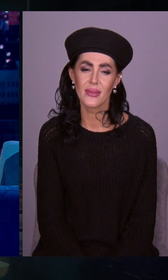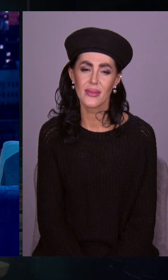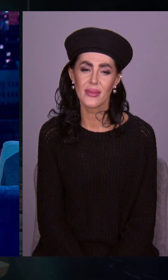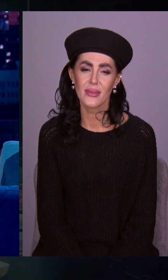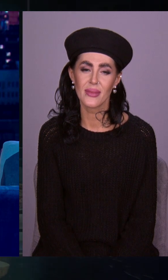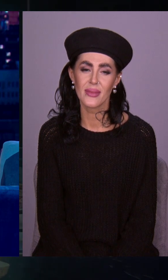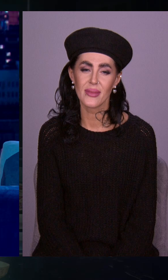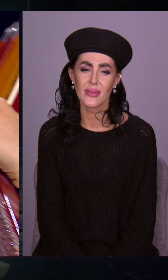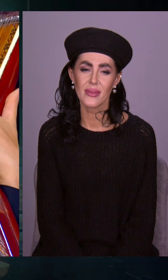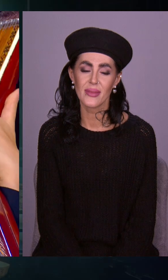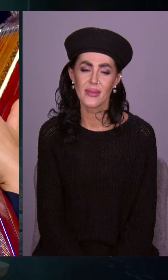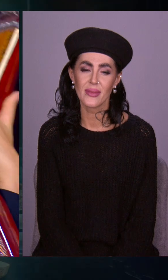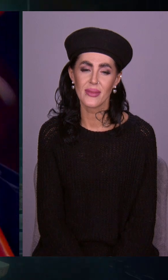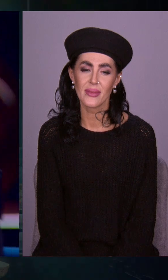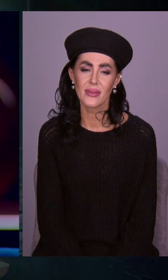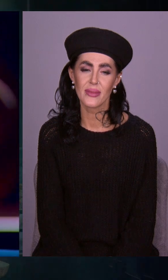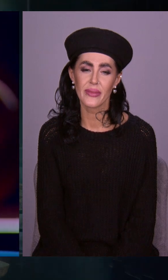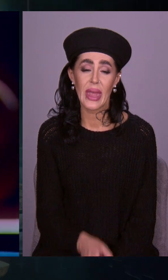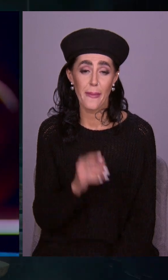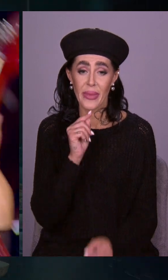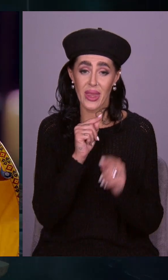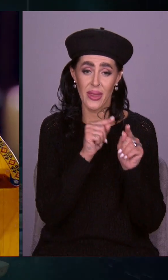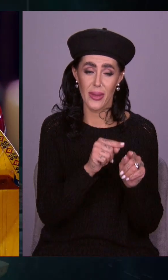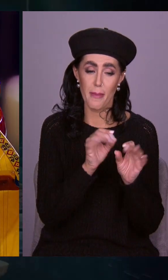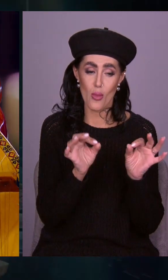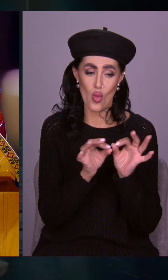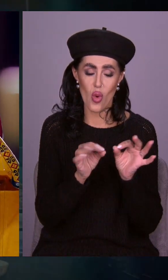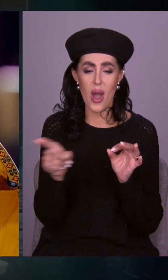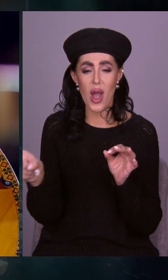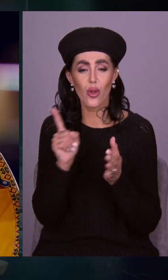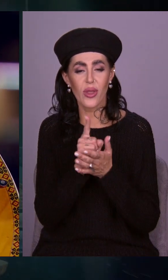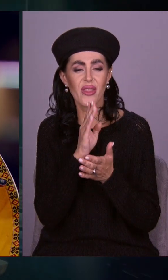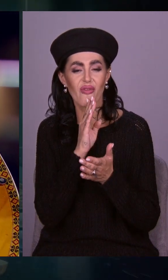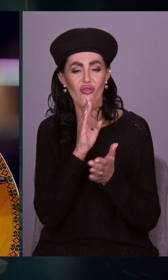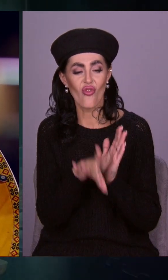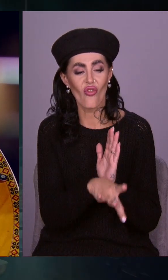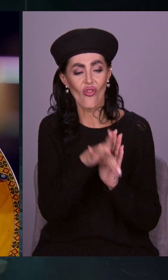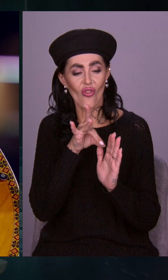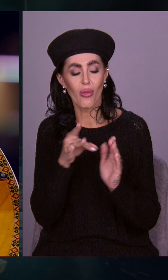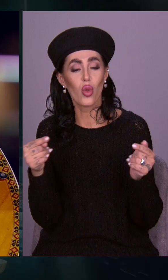Oh.